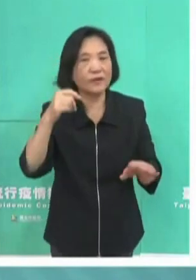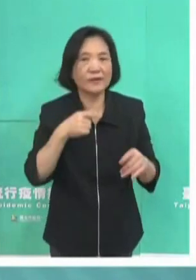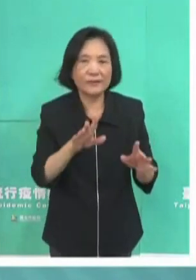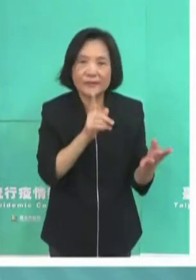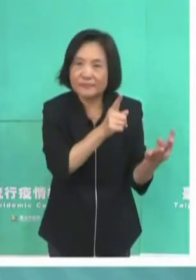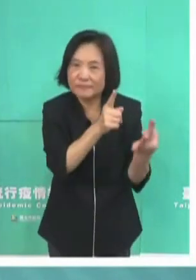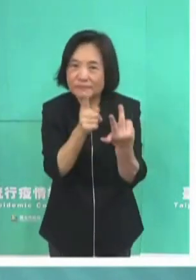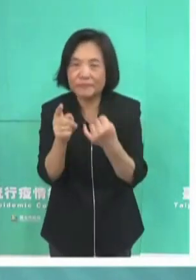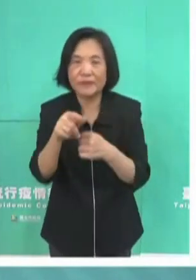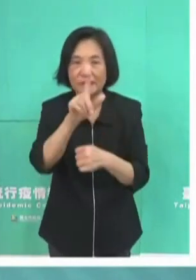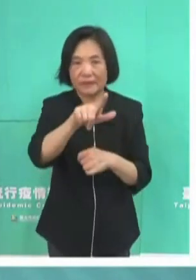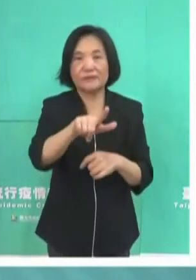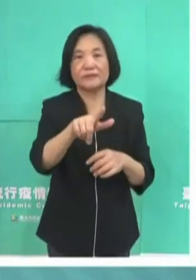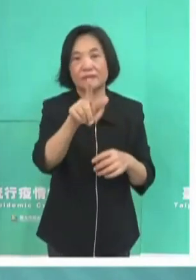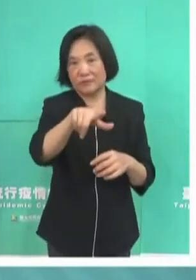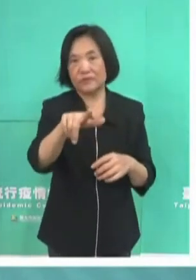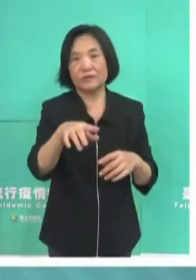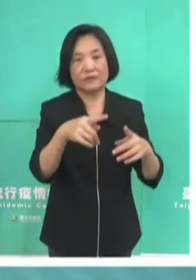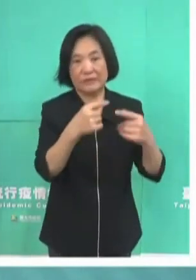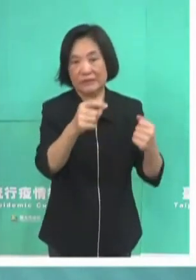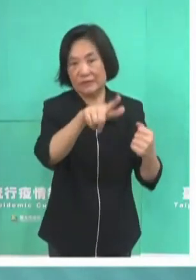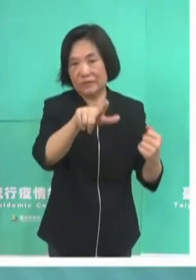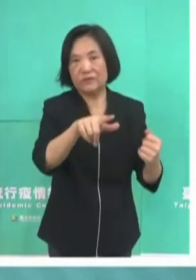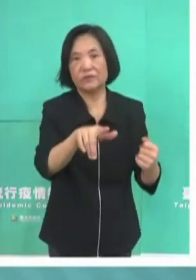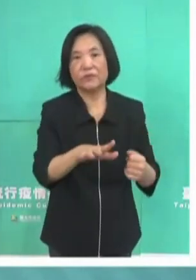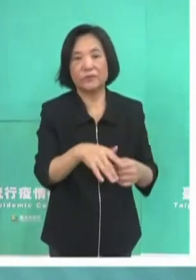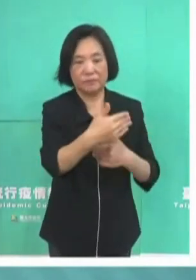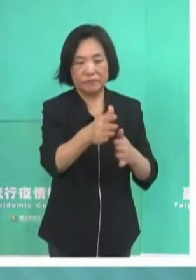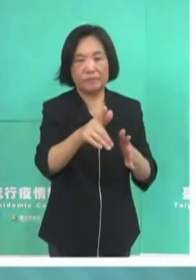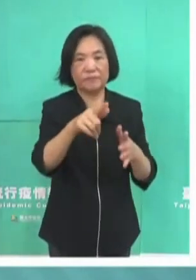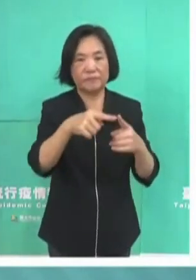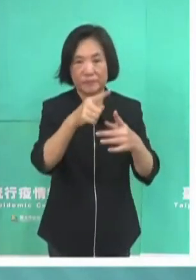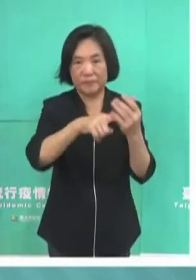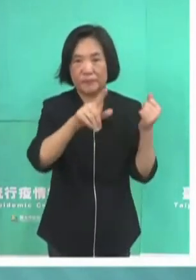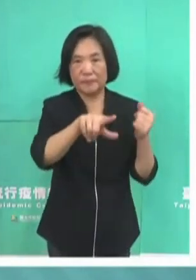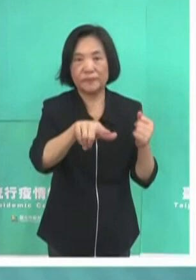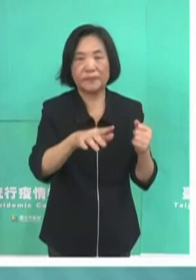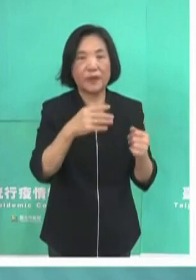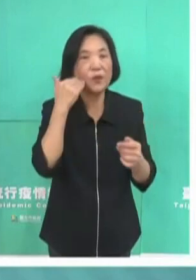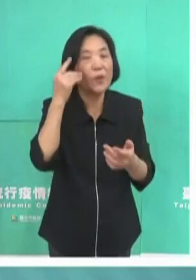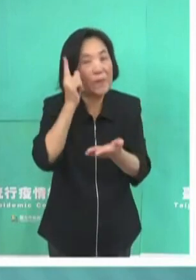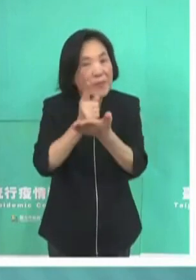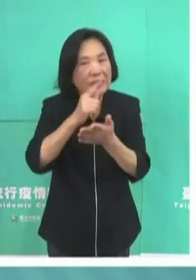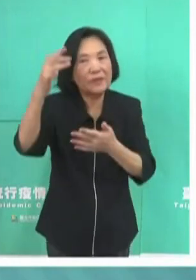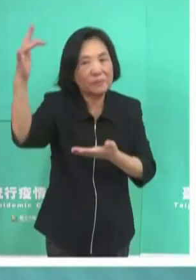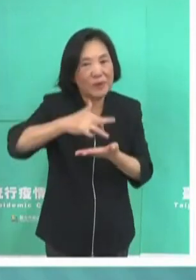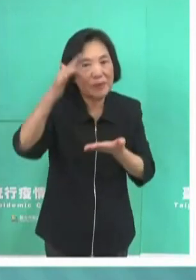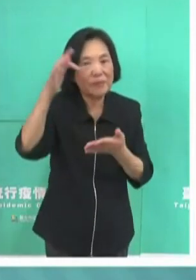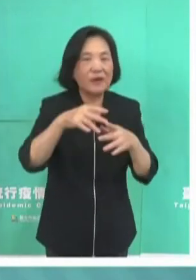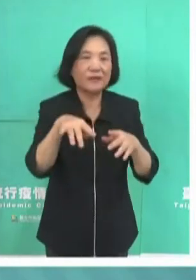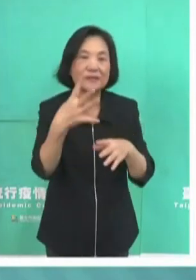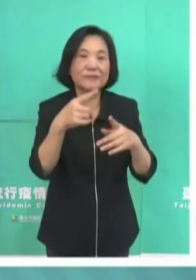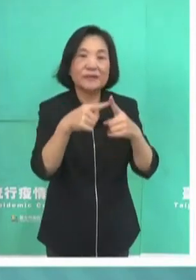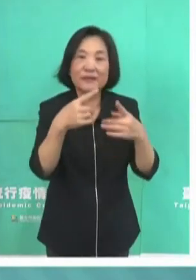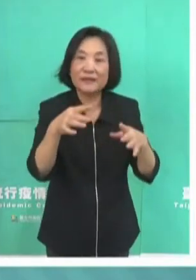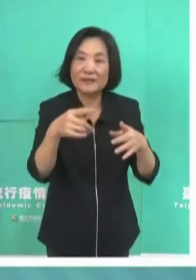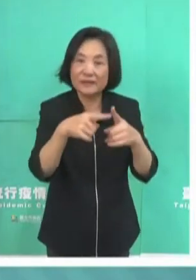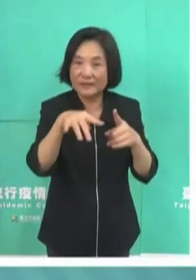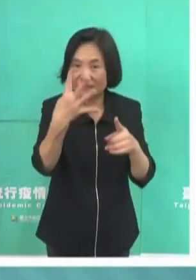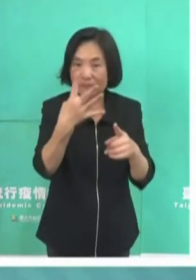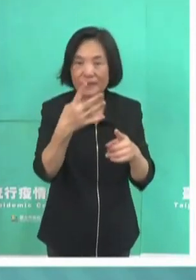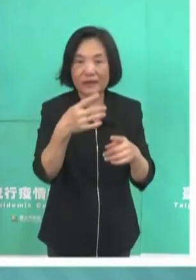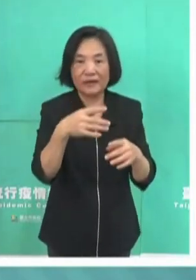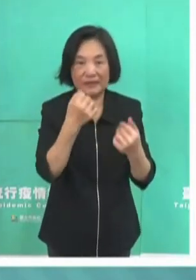住了，大概差不多6000人了。哦，因为如果你每天入境400个，你知道吗？